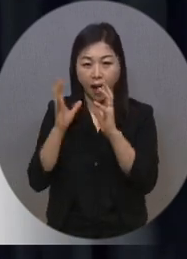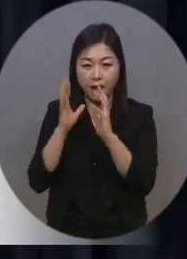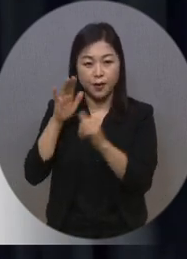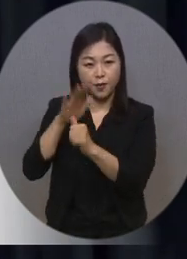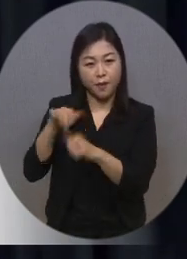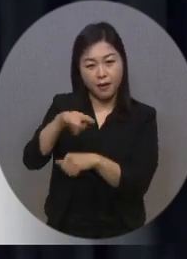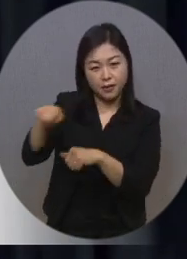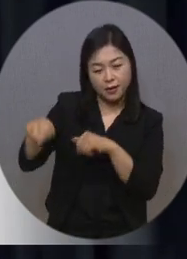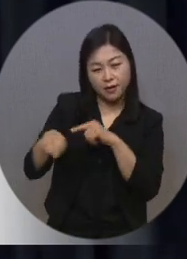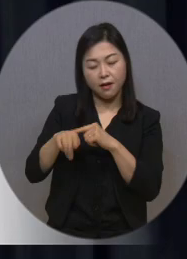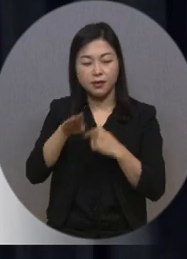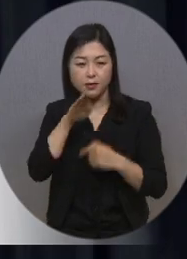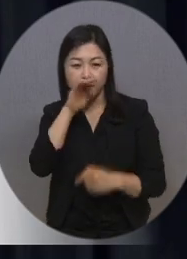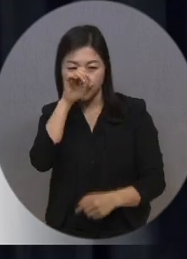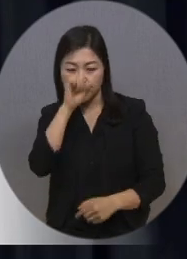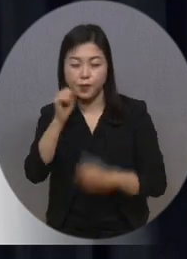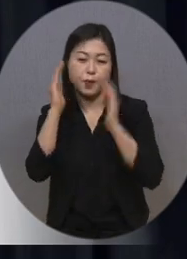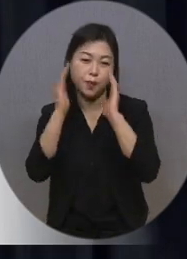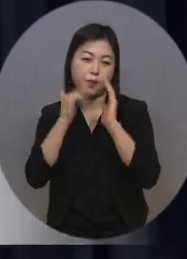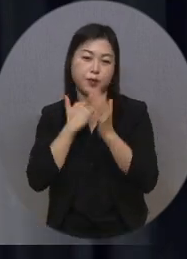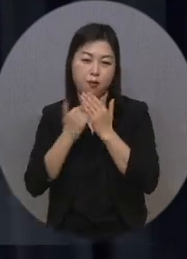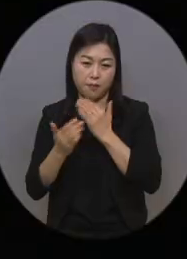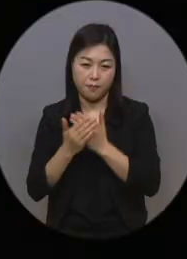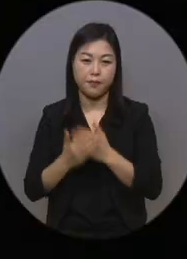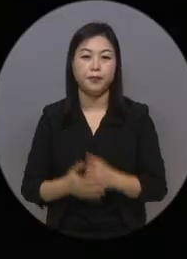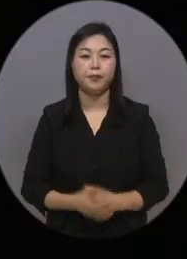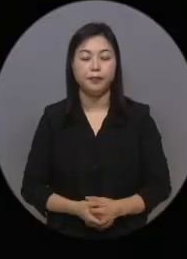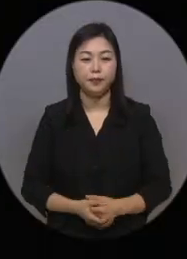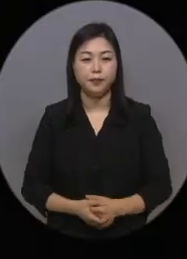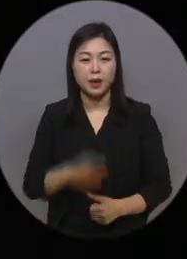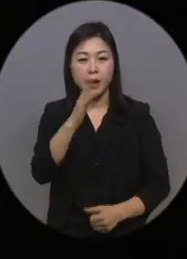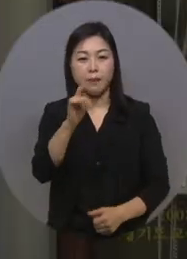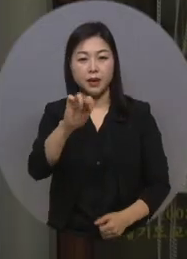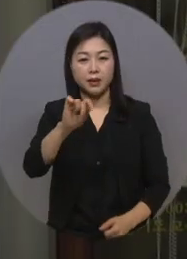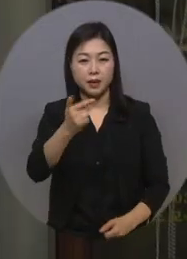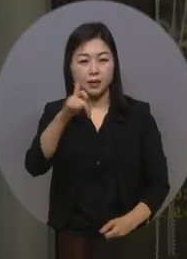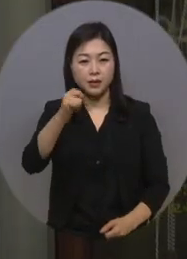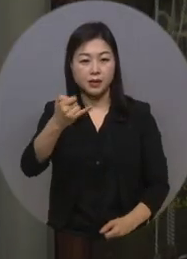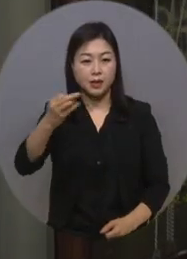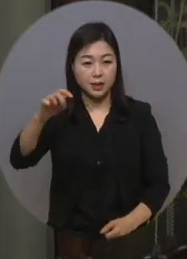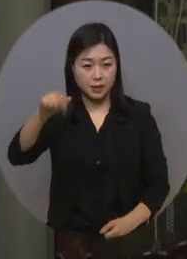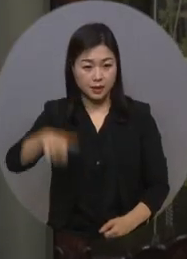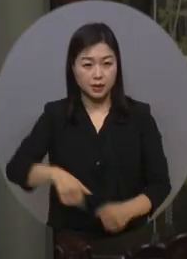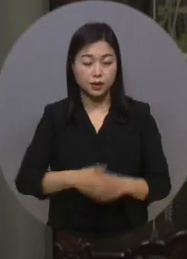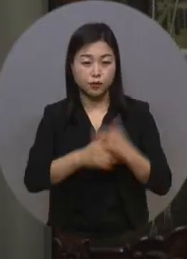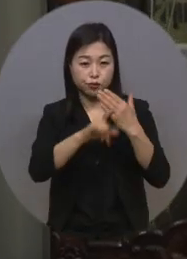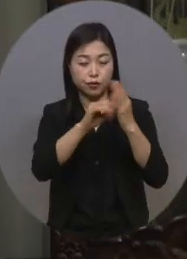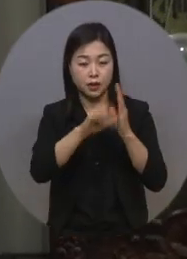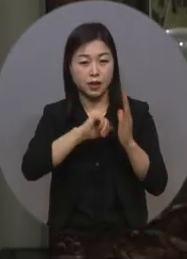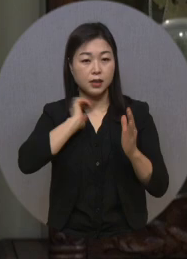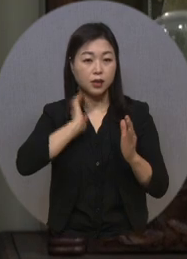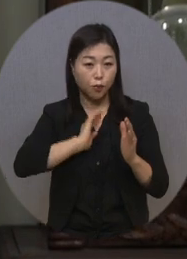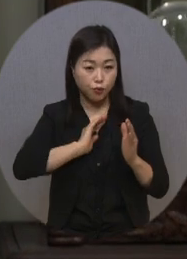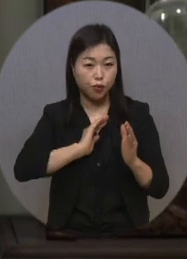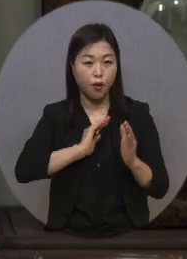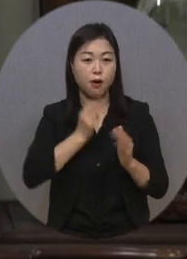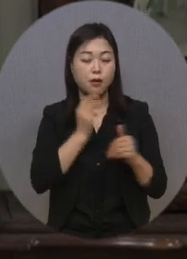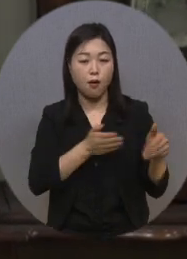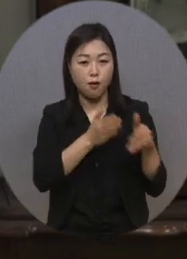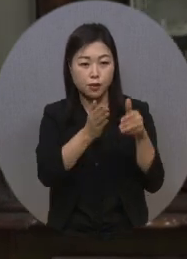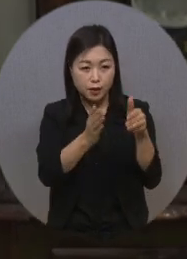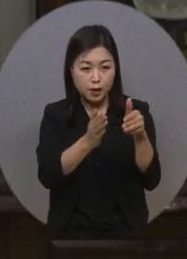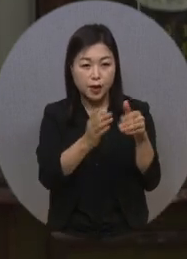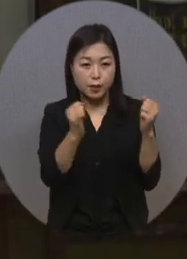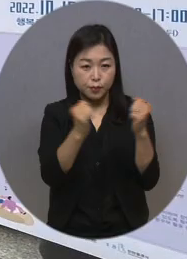아주 아주 아주 건강한 공부가 된 것 같습니다. 반한 클래식은 지난해 9월 의정부 경기북부 출신의